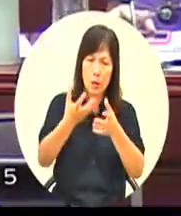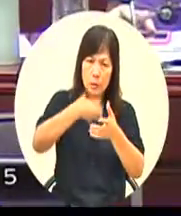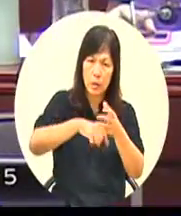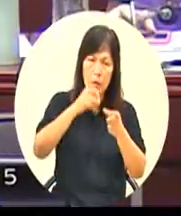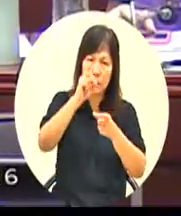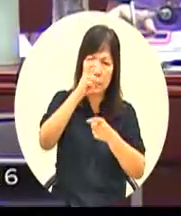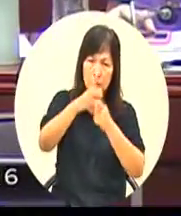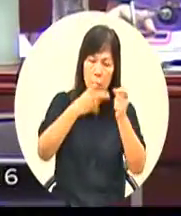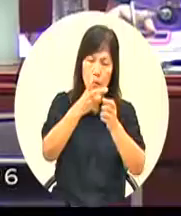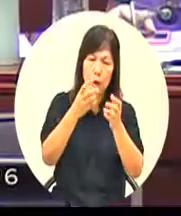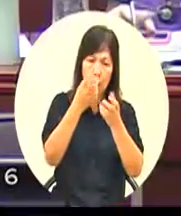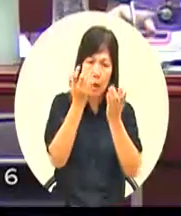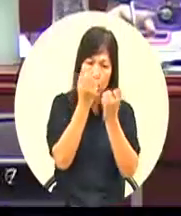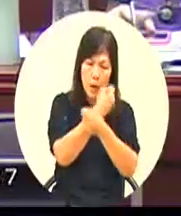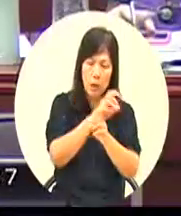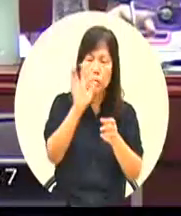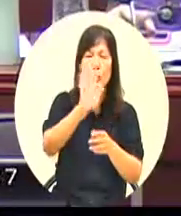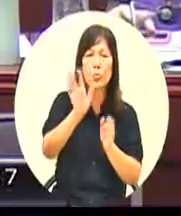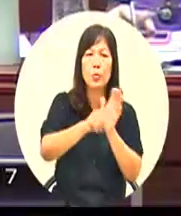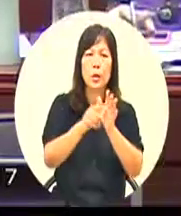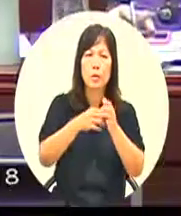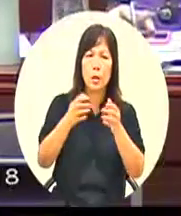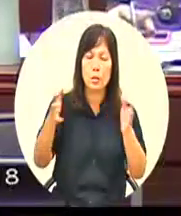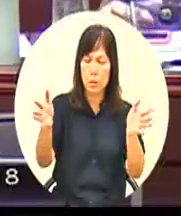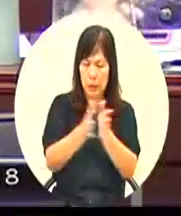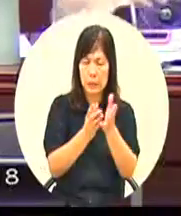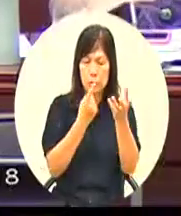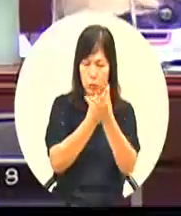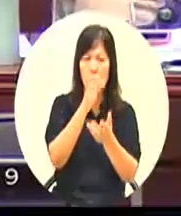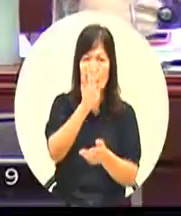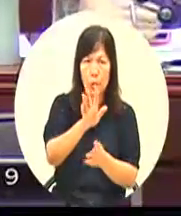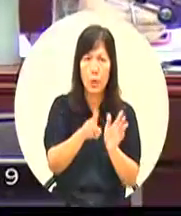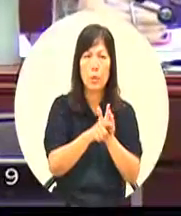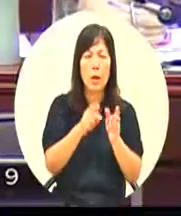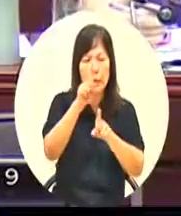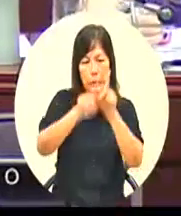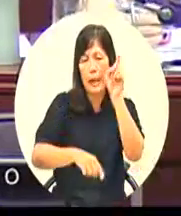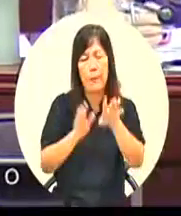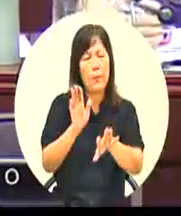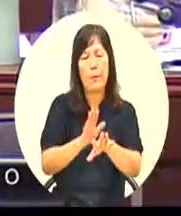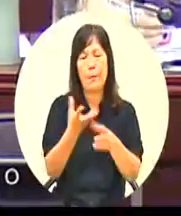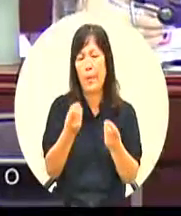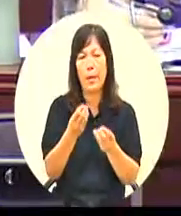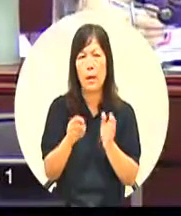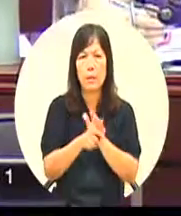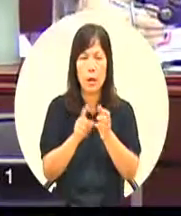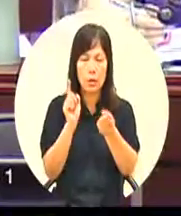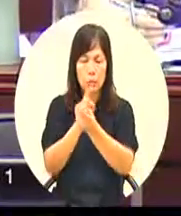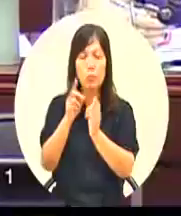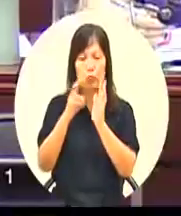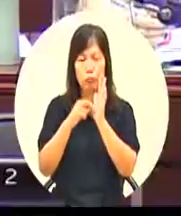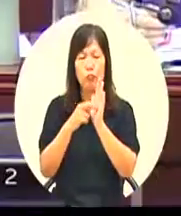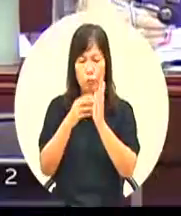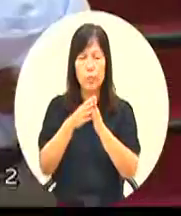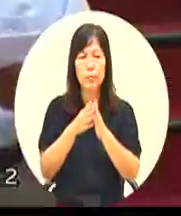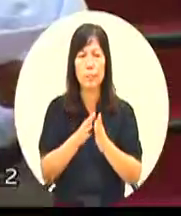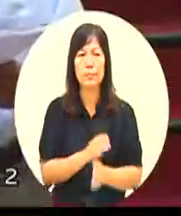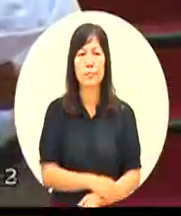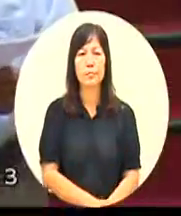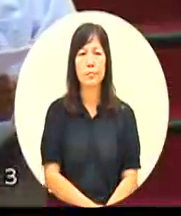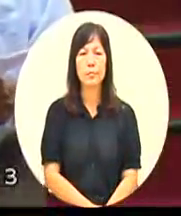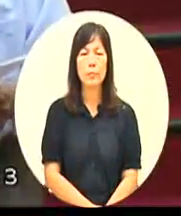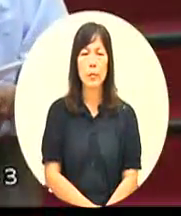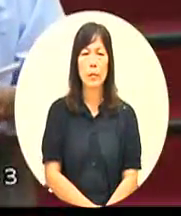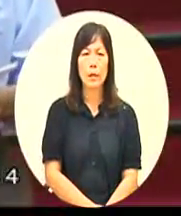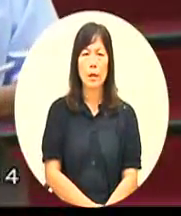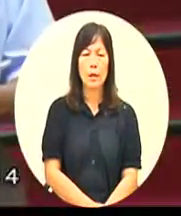免试升学的这些管道，其实都是共同参与的，这个倒没有差别哦。所以跟议员做这样的说明。 好，谢